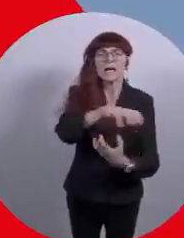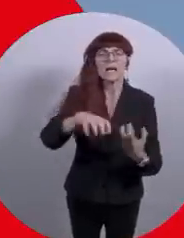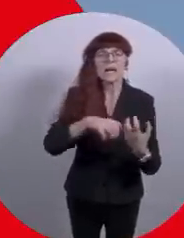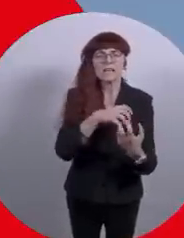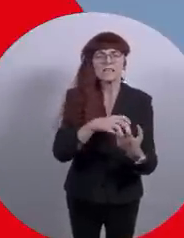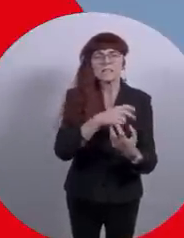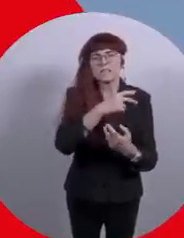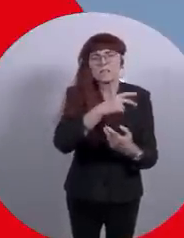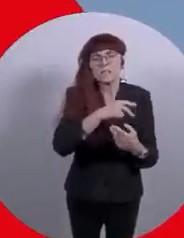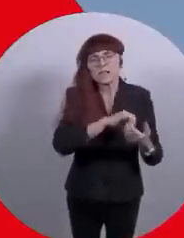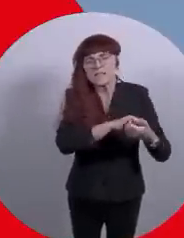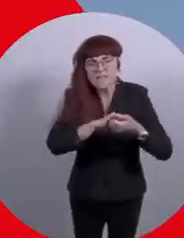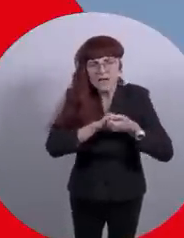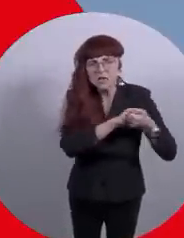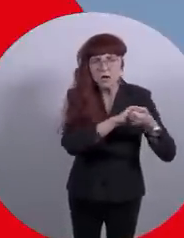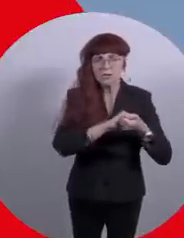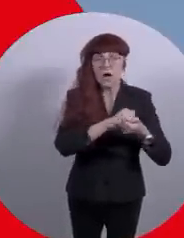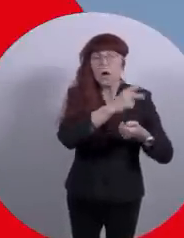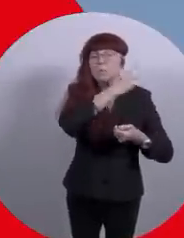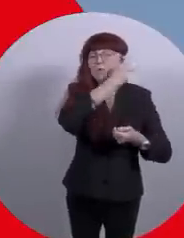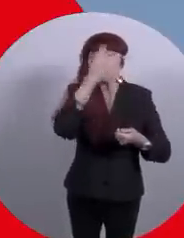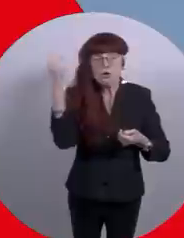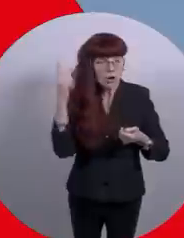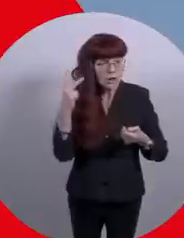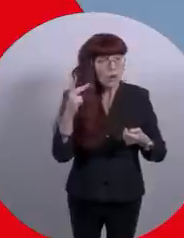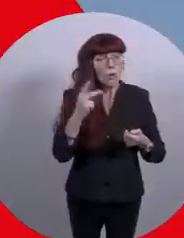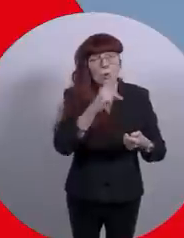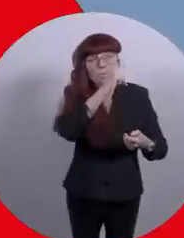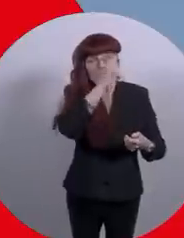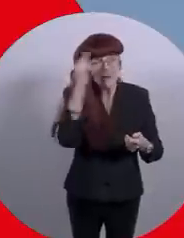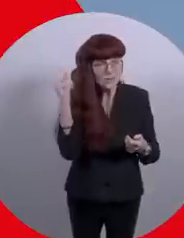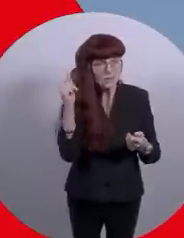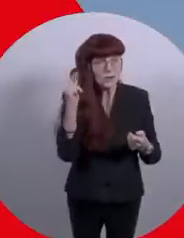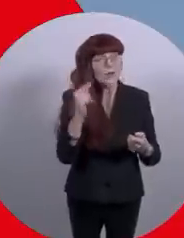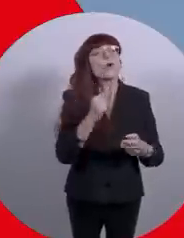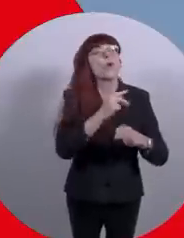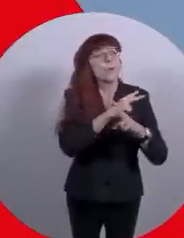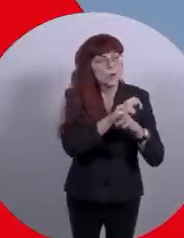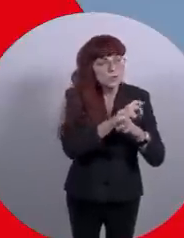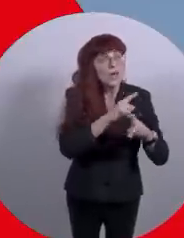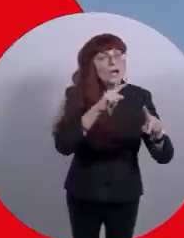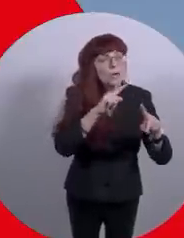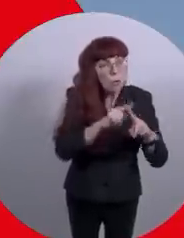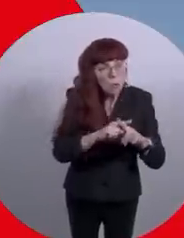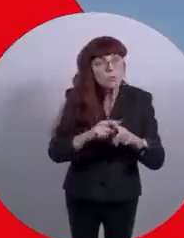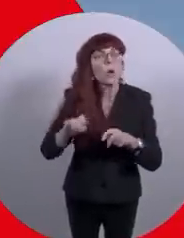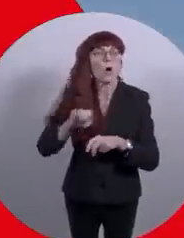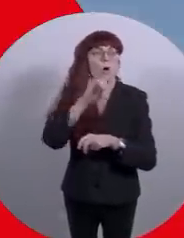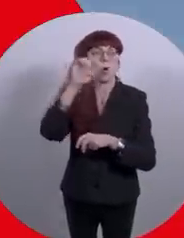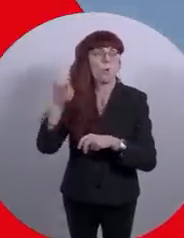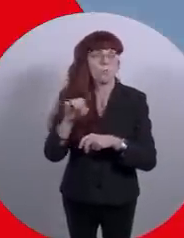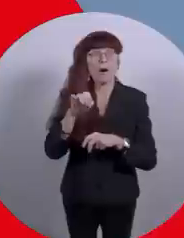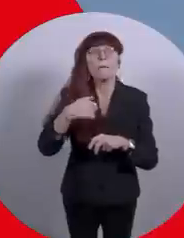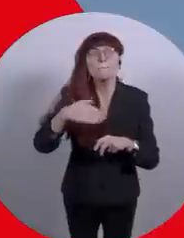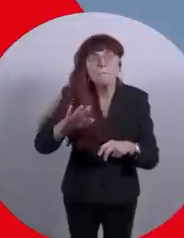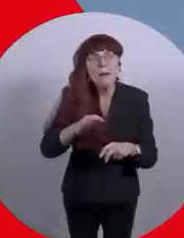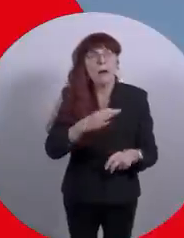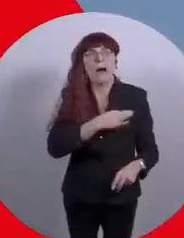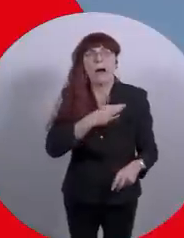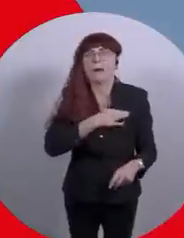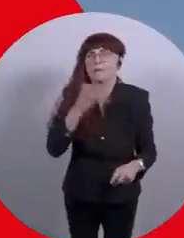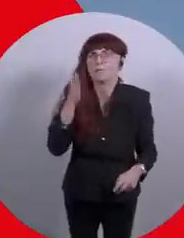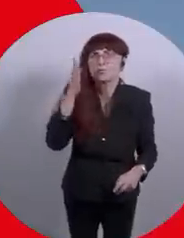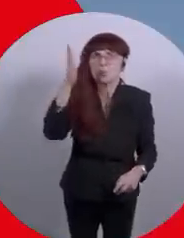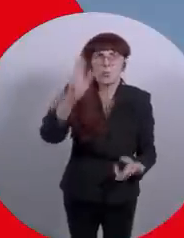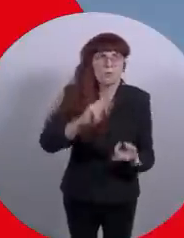Bevölkerung und die Menschen in Österreich genauso wie in Europa immer mehr Zukunftsängste haben Angst vor der eigene oder um die